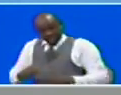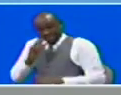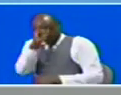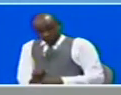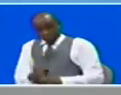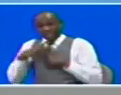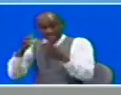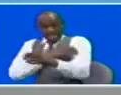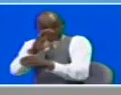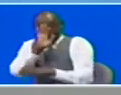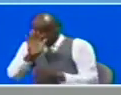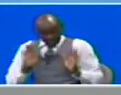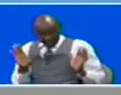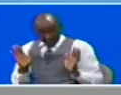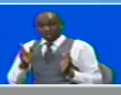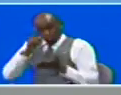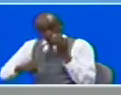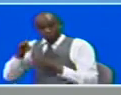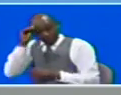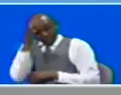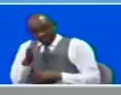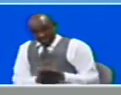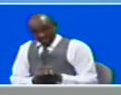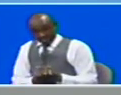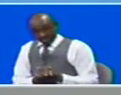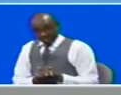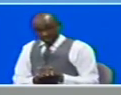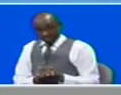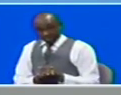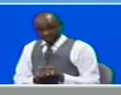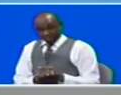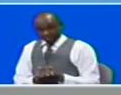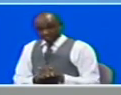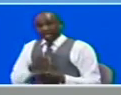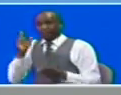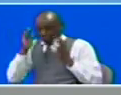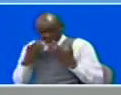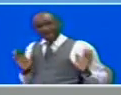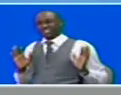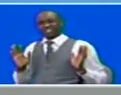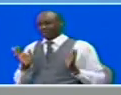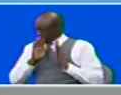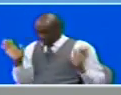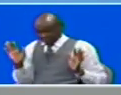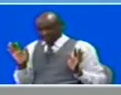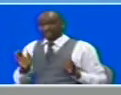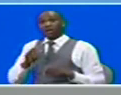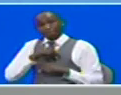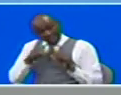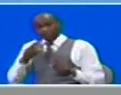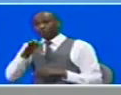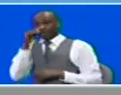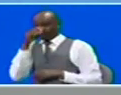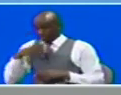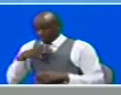vipawa fulani kulingana na umesomea nini, na inaishia hapo. Utapata kwamba kuna wazee